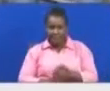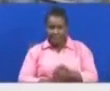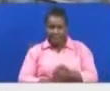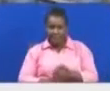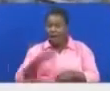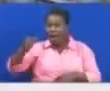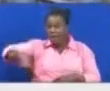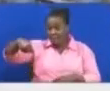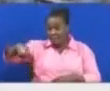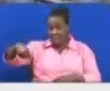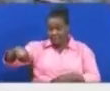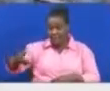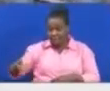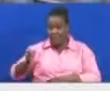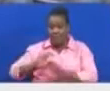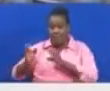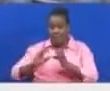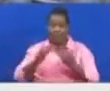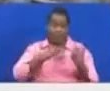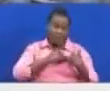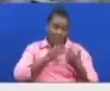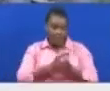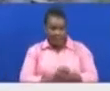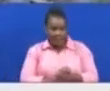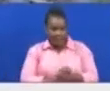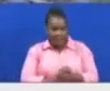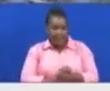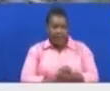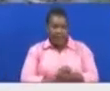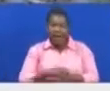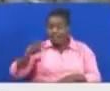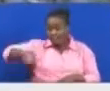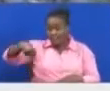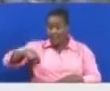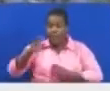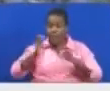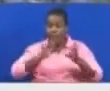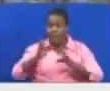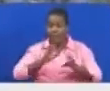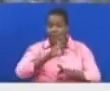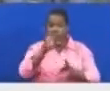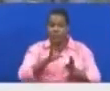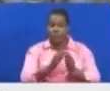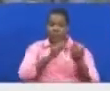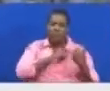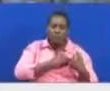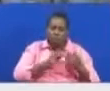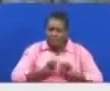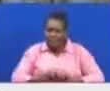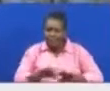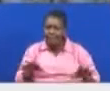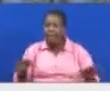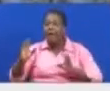mawasiliano. Iwapo kusingekuwa na taasisi inayoitwa mfuko wa mawasiliano kwa wote yenye jukumu la kupeleka mawasiliano kwa Watanzania walioko